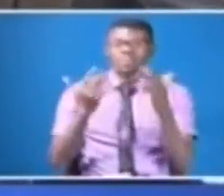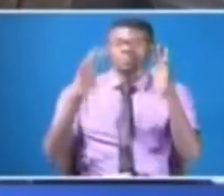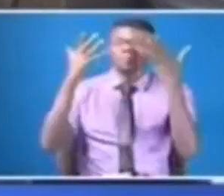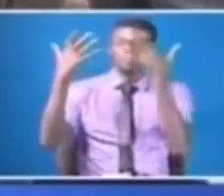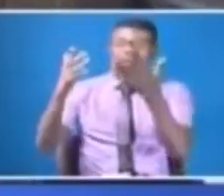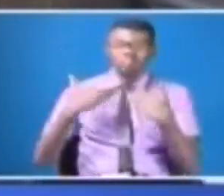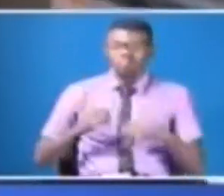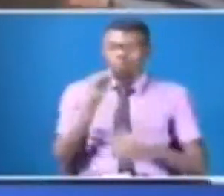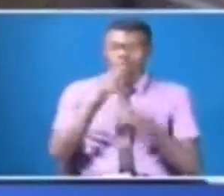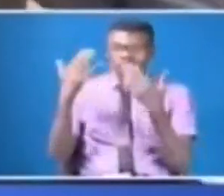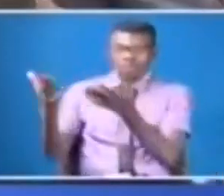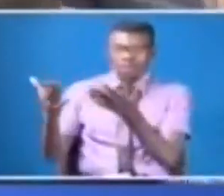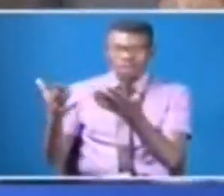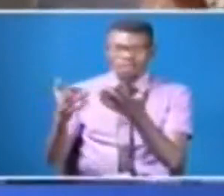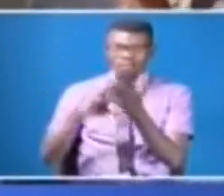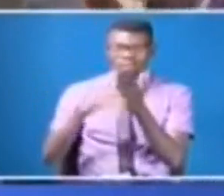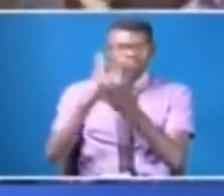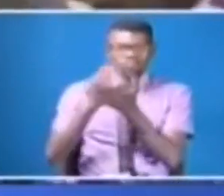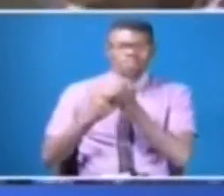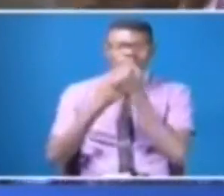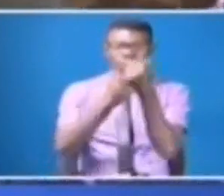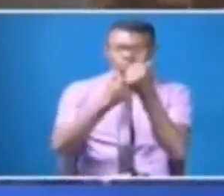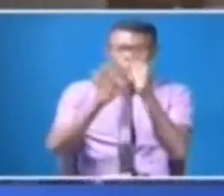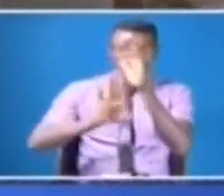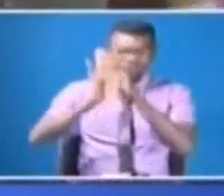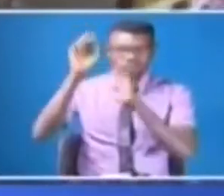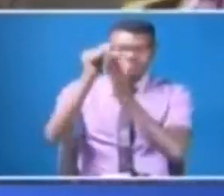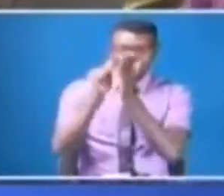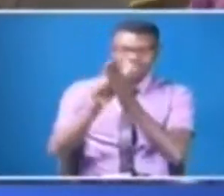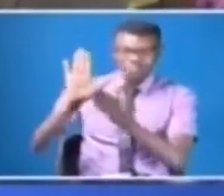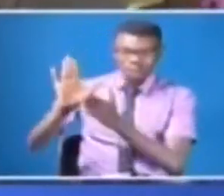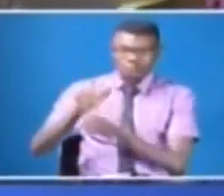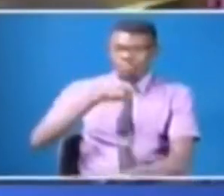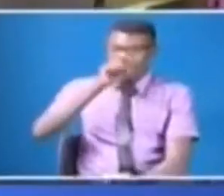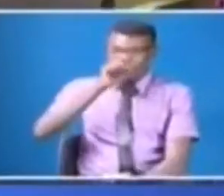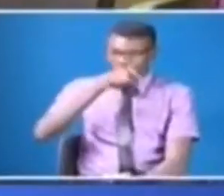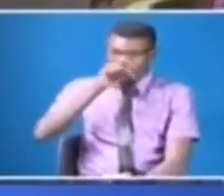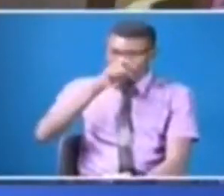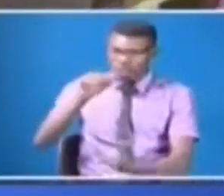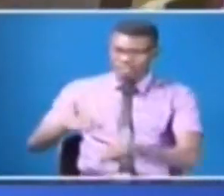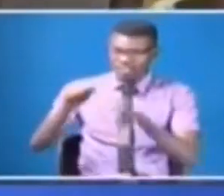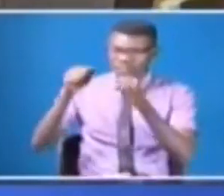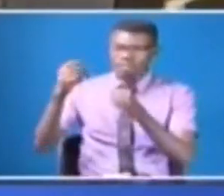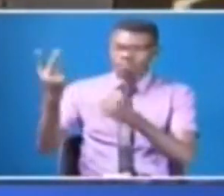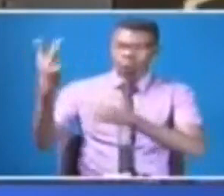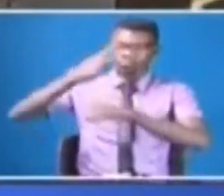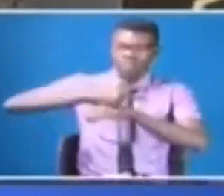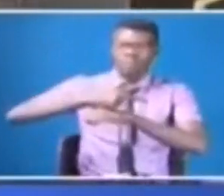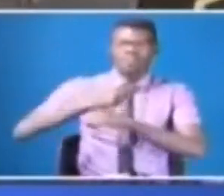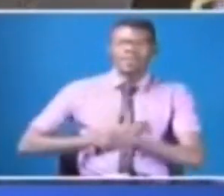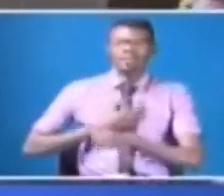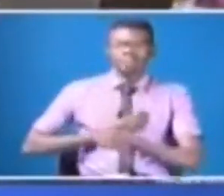elders, signaling backing for development agenda journey. The KANU boss concluded his two-day visit in the Northeast